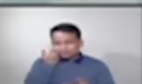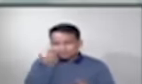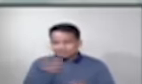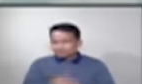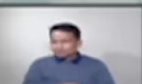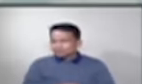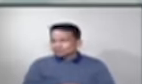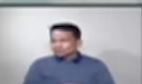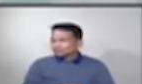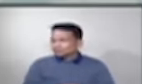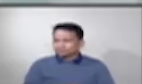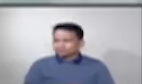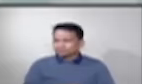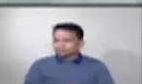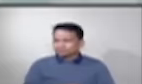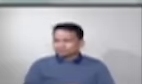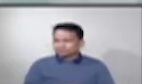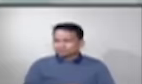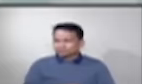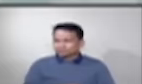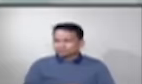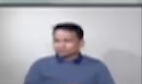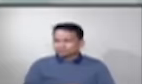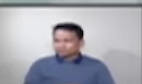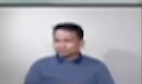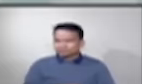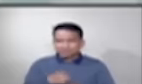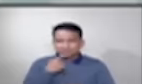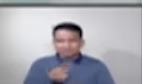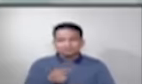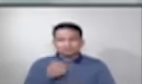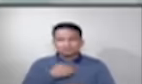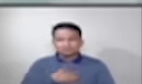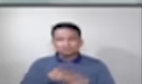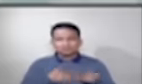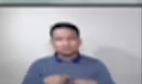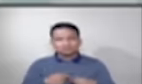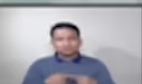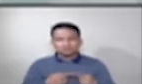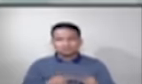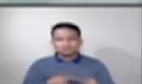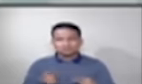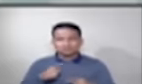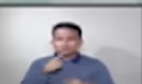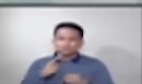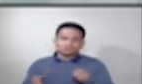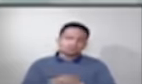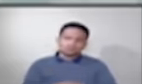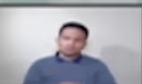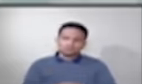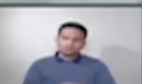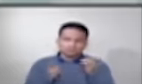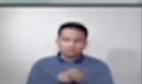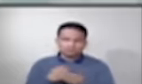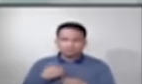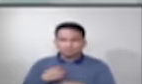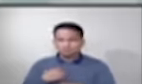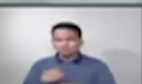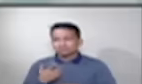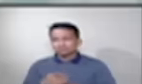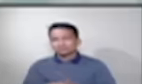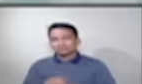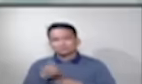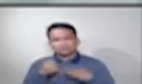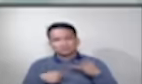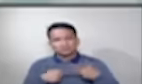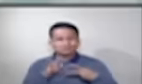Opo, alam ko naman po yun. Kasi, sir, pag hindi mo ituparin yung gusto ni madam, anong mangyari? Patatanggal ko po siya at pakukulong ko po. So, sir, mamimili